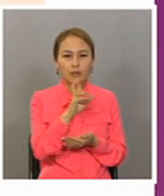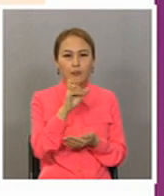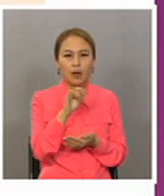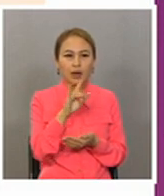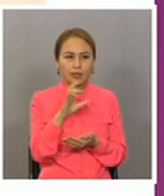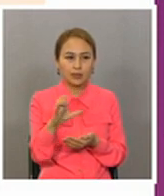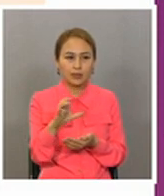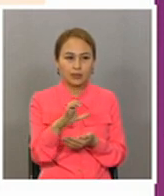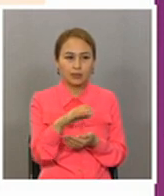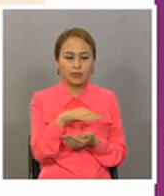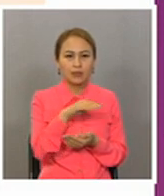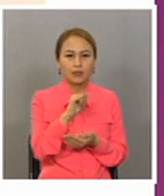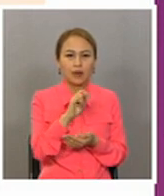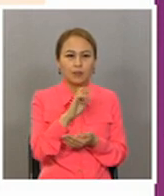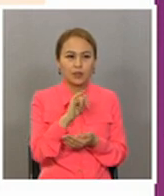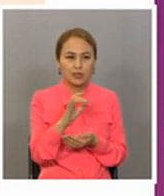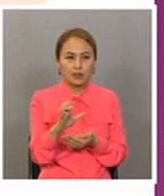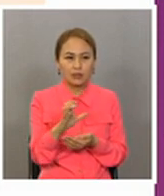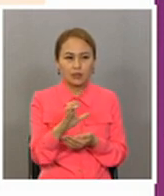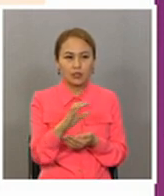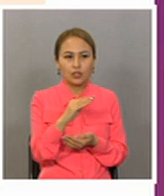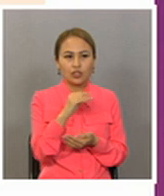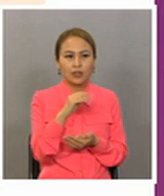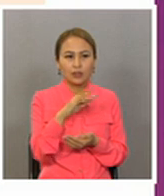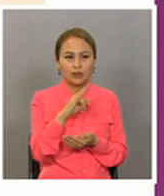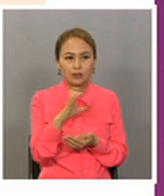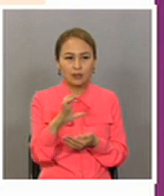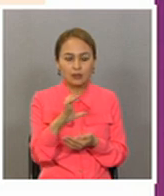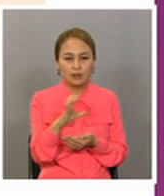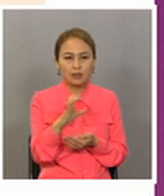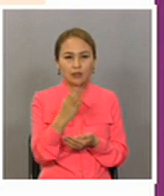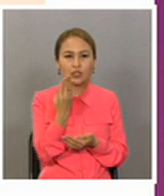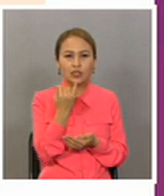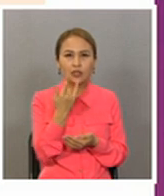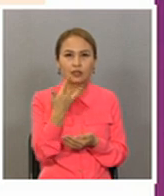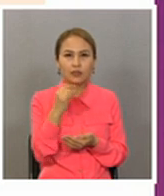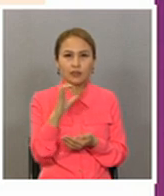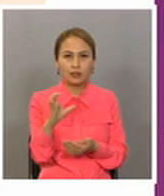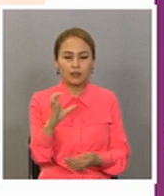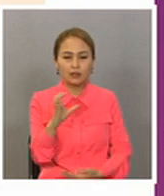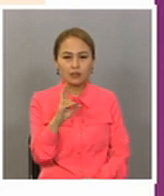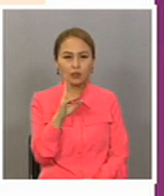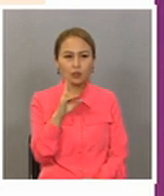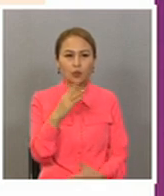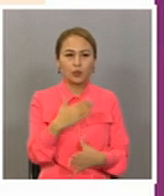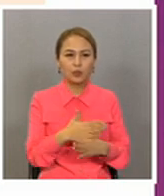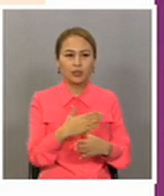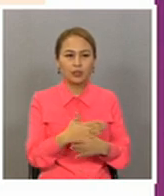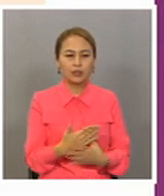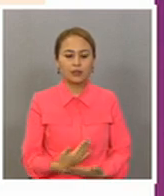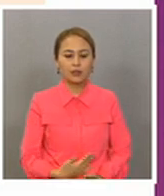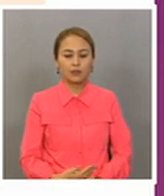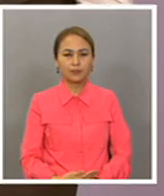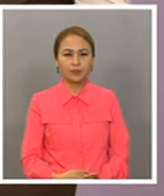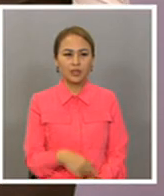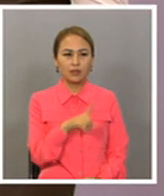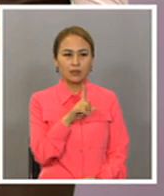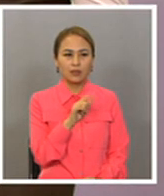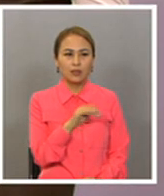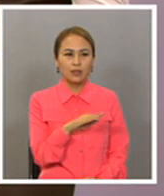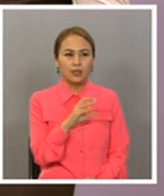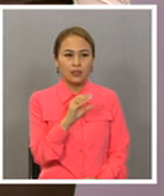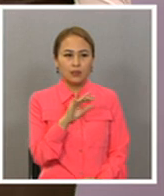ілік, барыс, табыс, жатыс, шығыс, көмектес.